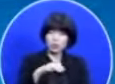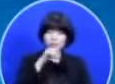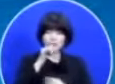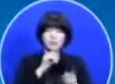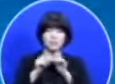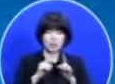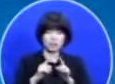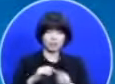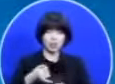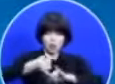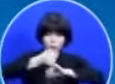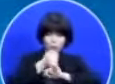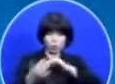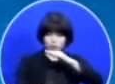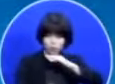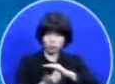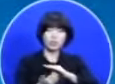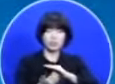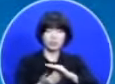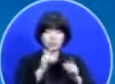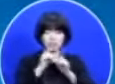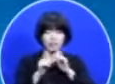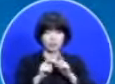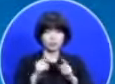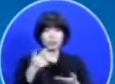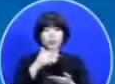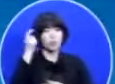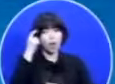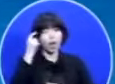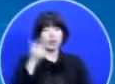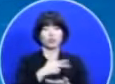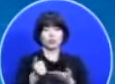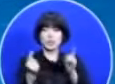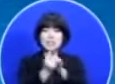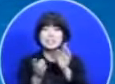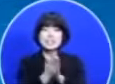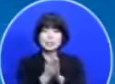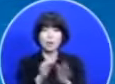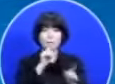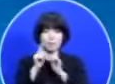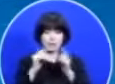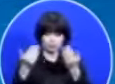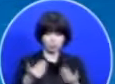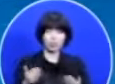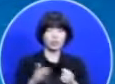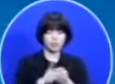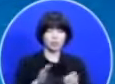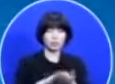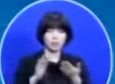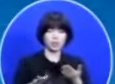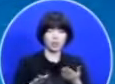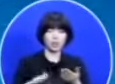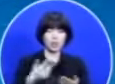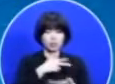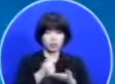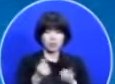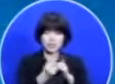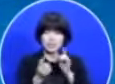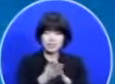반드시 이루어지는 말씀이죠 주님이 친히 말씀하셨습니다 주님이 친히 말씀하신 이